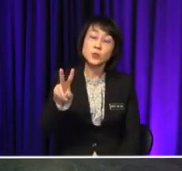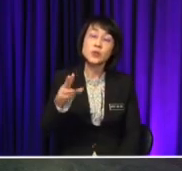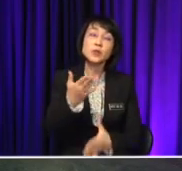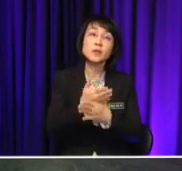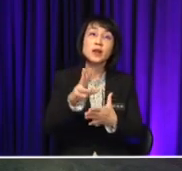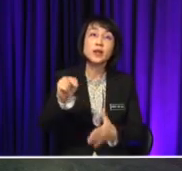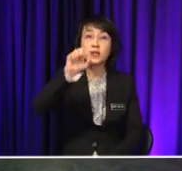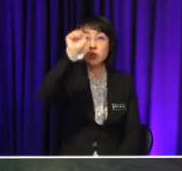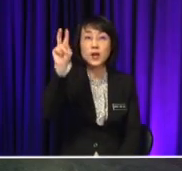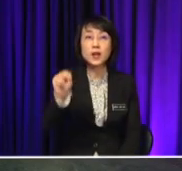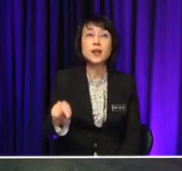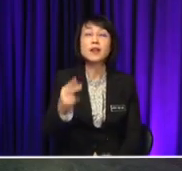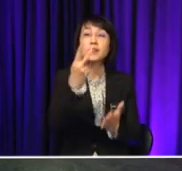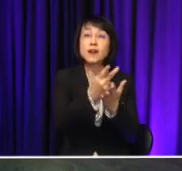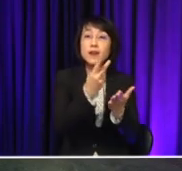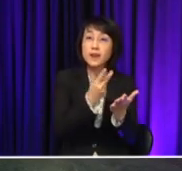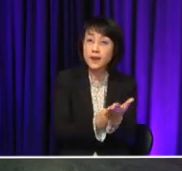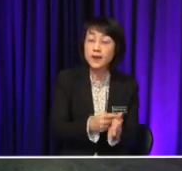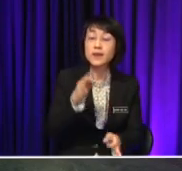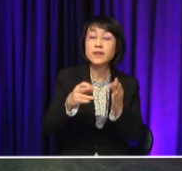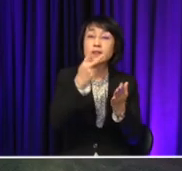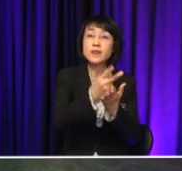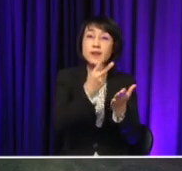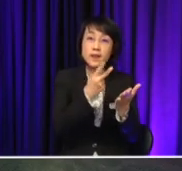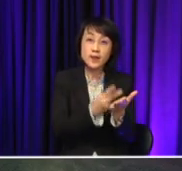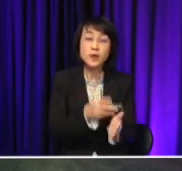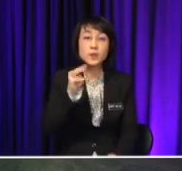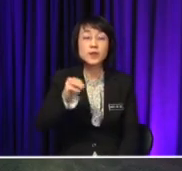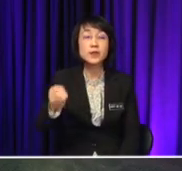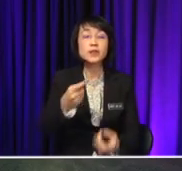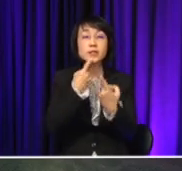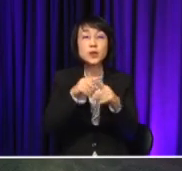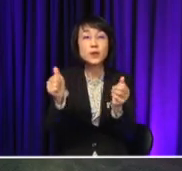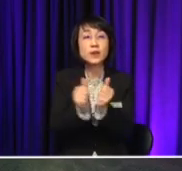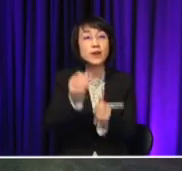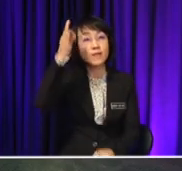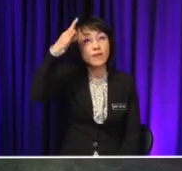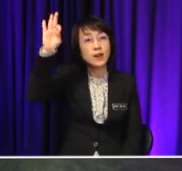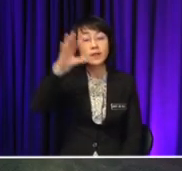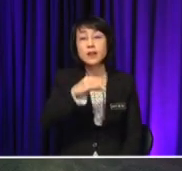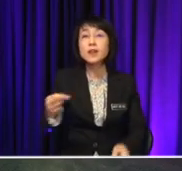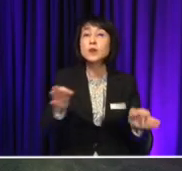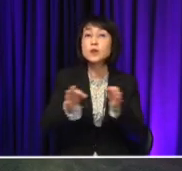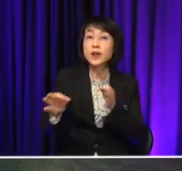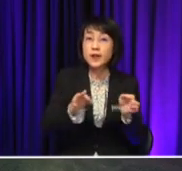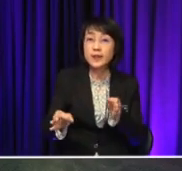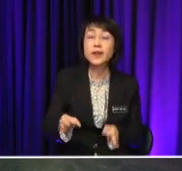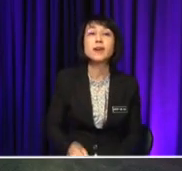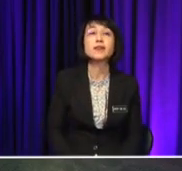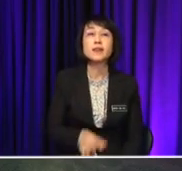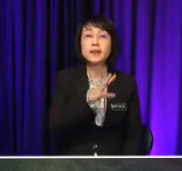dia pelukan murid menjawab fakta bersete dengan huraian dan Misty disertai dengan contoh Ingatlah